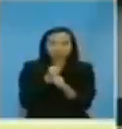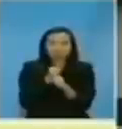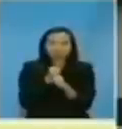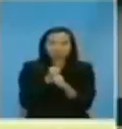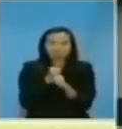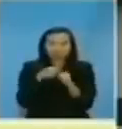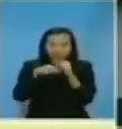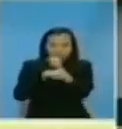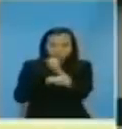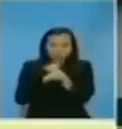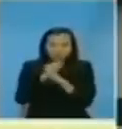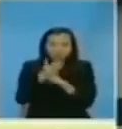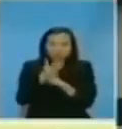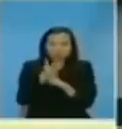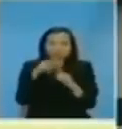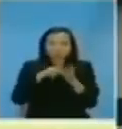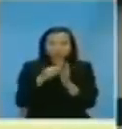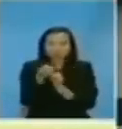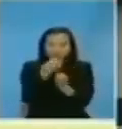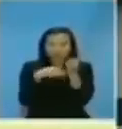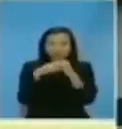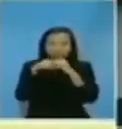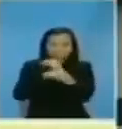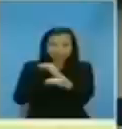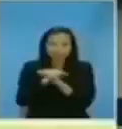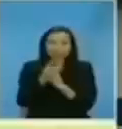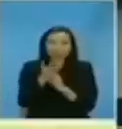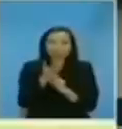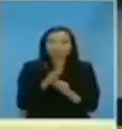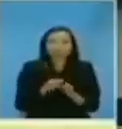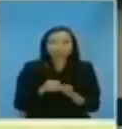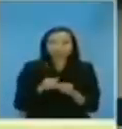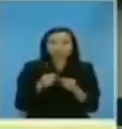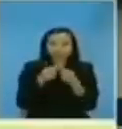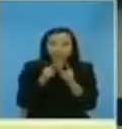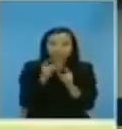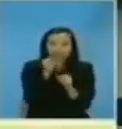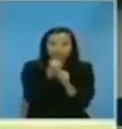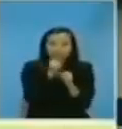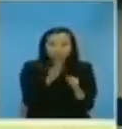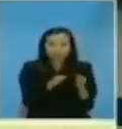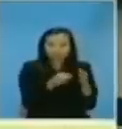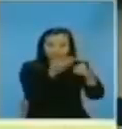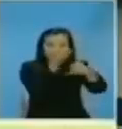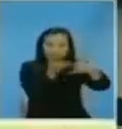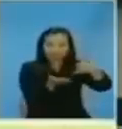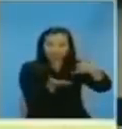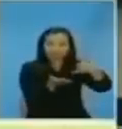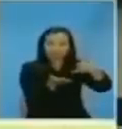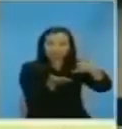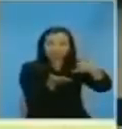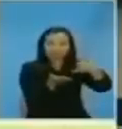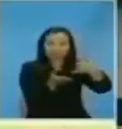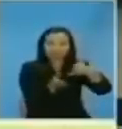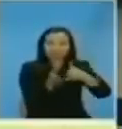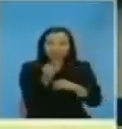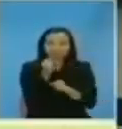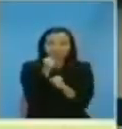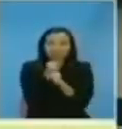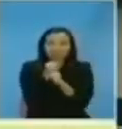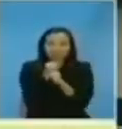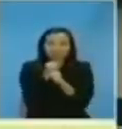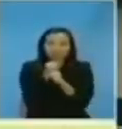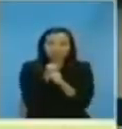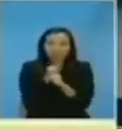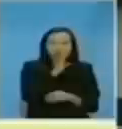ก็บอกว่าไม่ทุจริตแต่ว่าการกระทำของท่านมันเข้าเหตุในการส่อไป